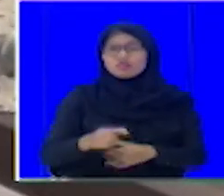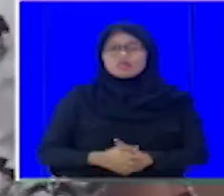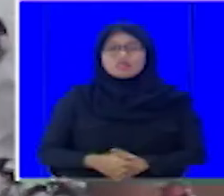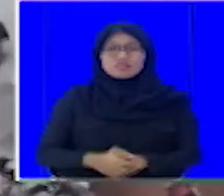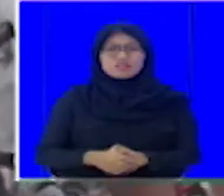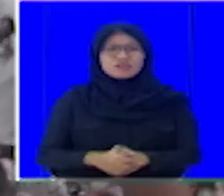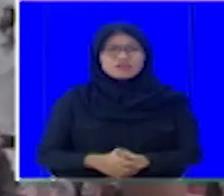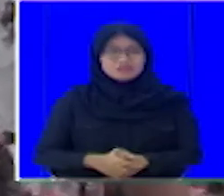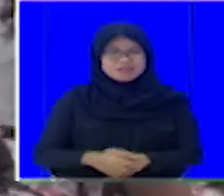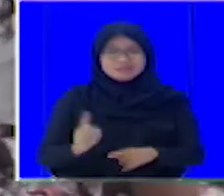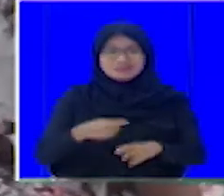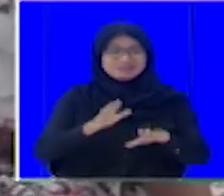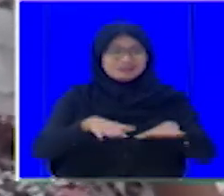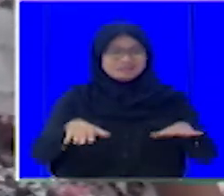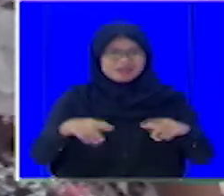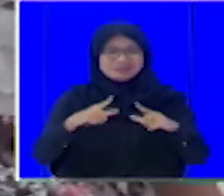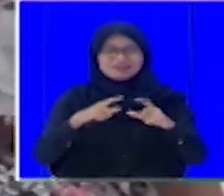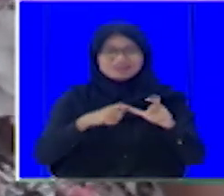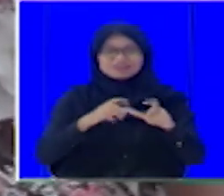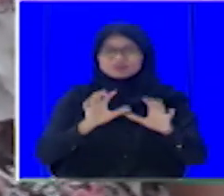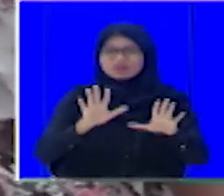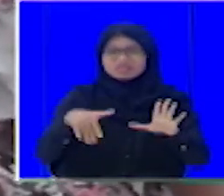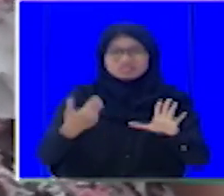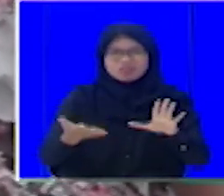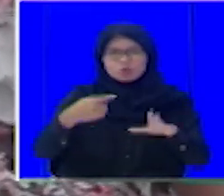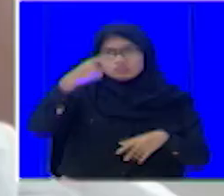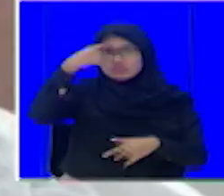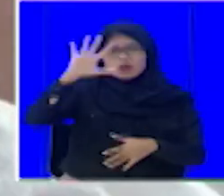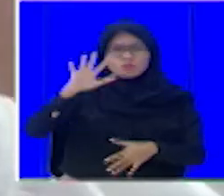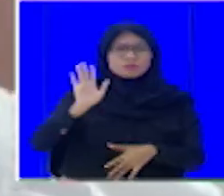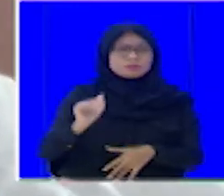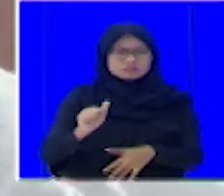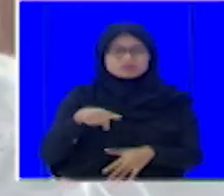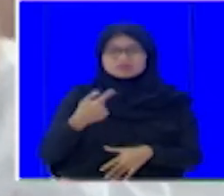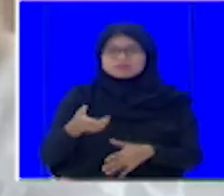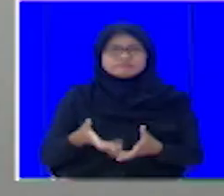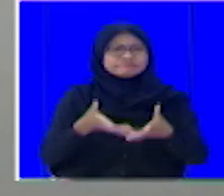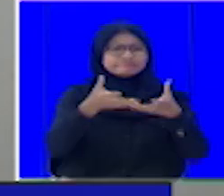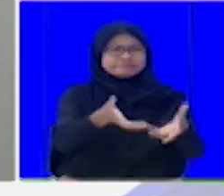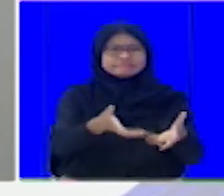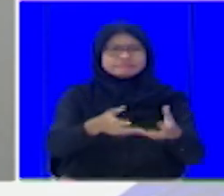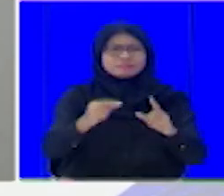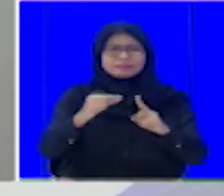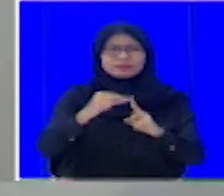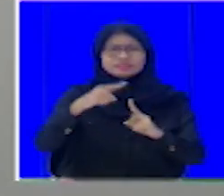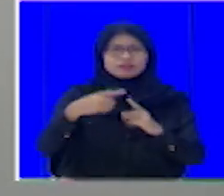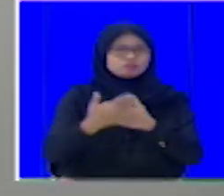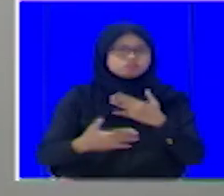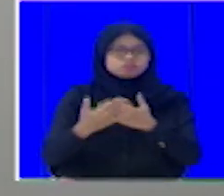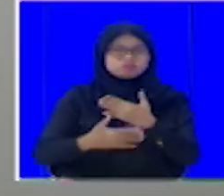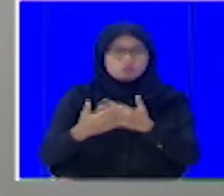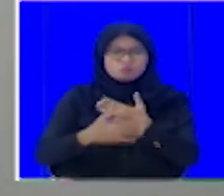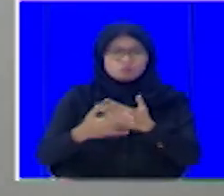Sementara itu anak ES yang berusia 10 tahun mengalami trauma. Kini ia diserahkan ke UPT Perlindungan dan Pelayanan Sosial Asuhan Balita Jawa Timur untuk